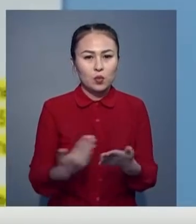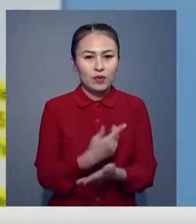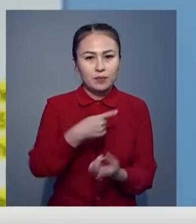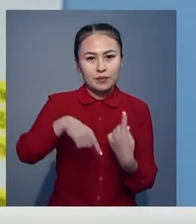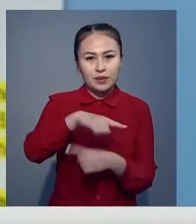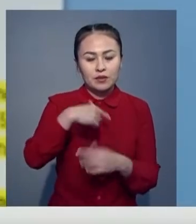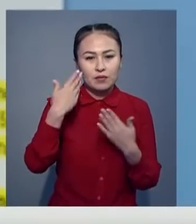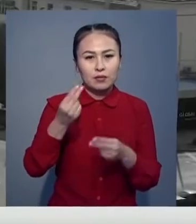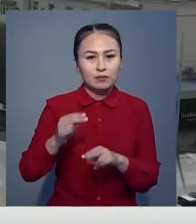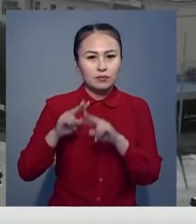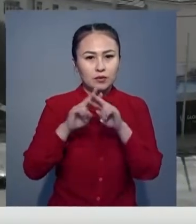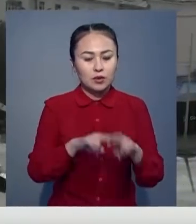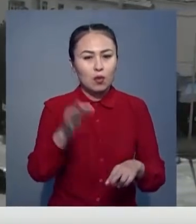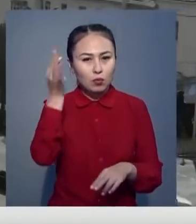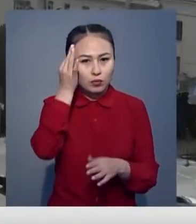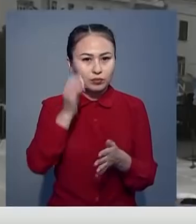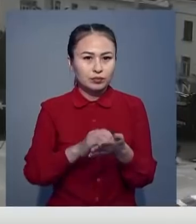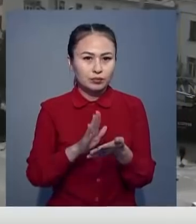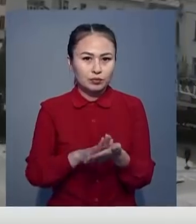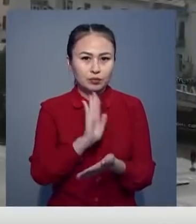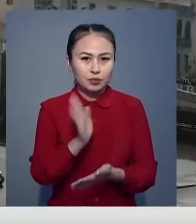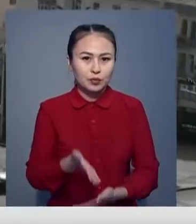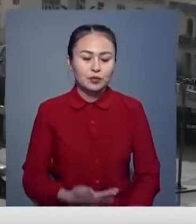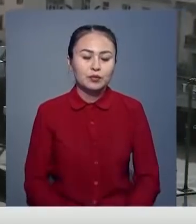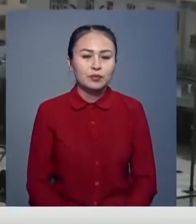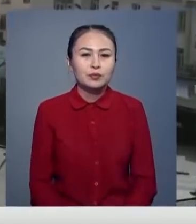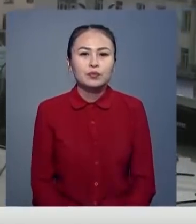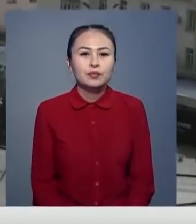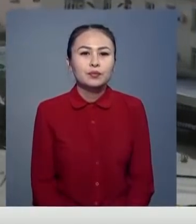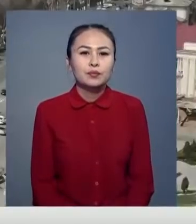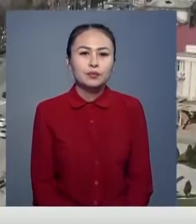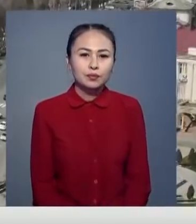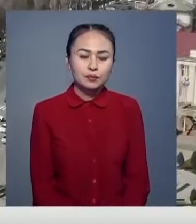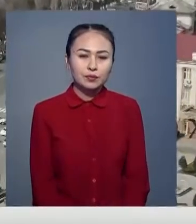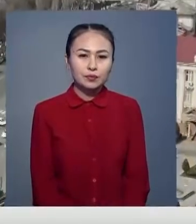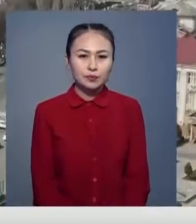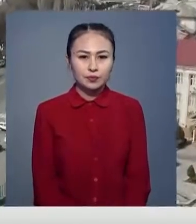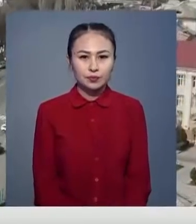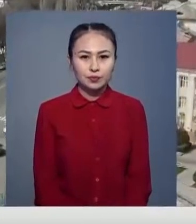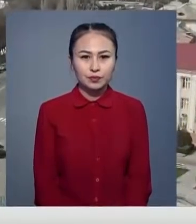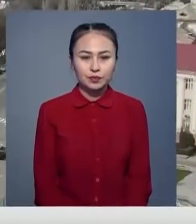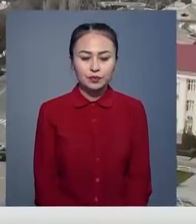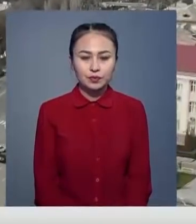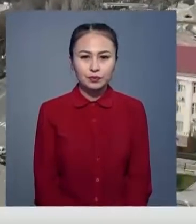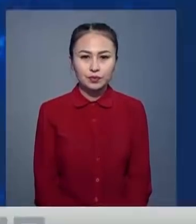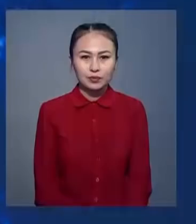қаржының мақсатты жұмсалуы ескеріледі дейді мамандар. Руслан Бақытбекұлы, Руслан Ахатілла, Жамбыл облысы, Хабар 24.